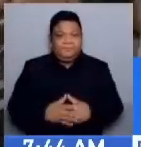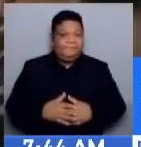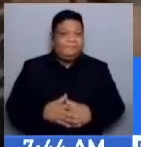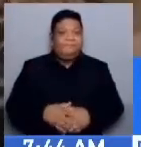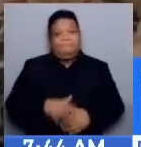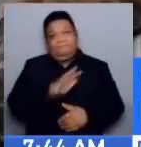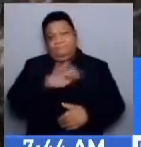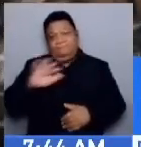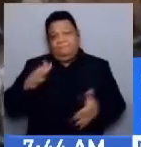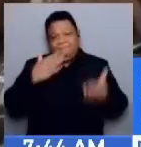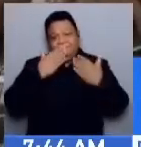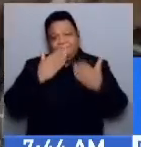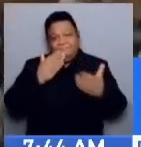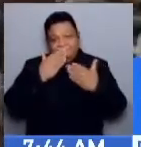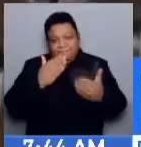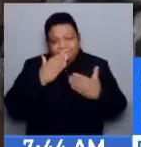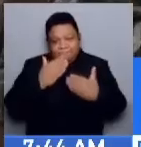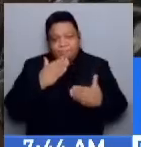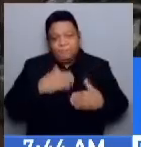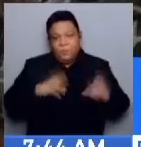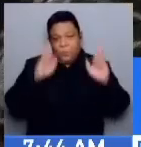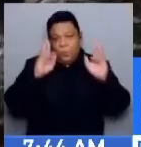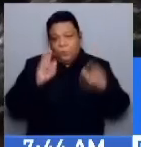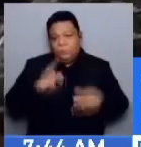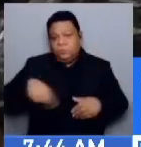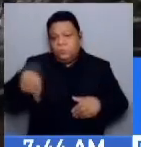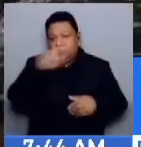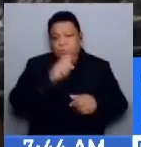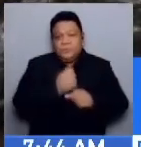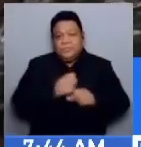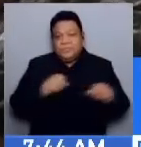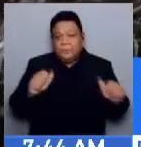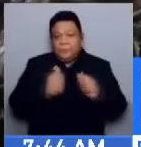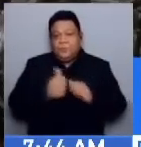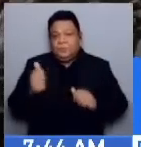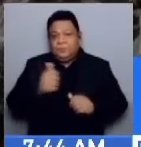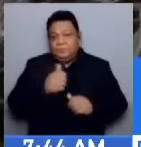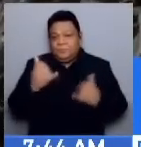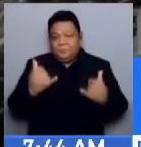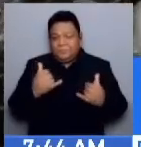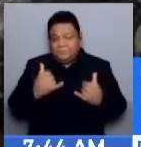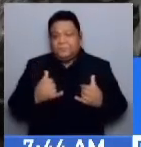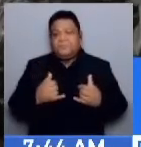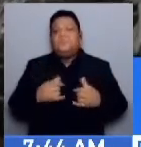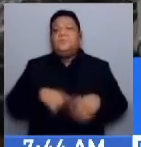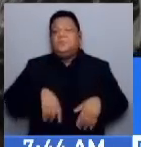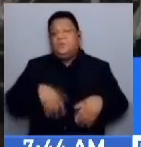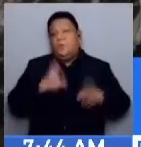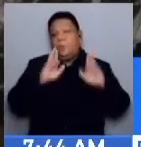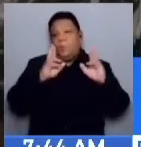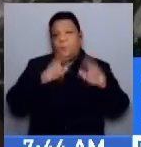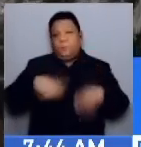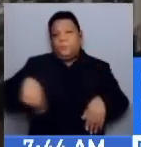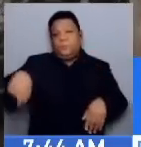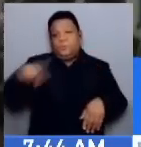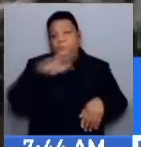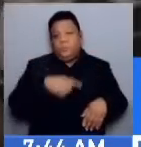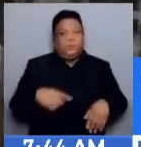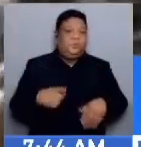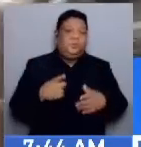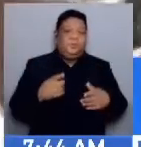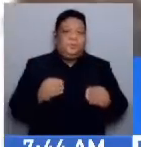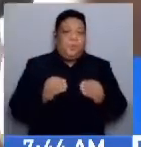salamat po. Sana po kayo po ay safe sa inyong biyahe ngayon. Sana po kayo po ay maging masaya katulad ng mga nanalo